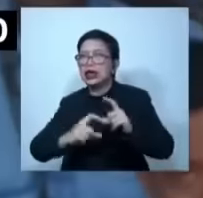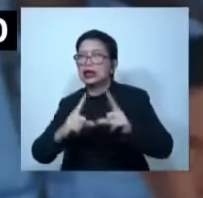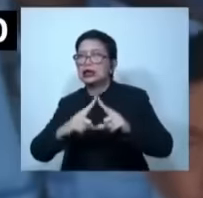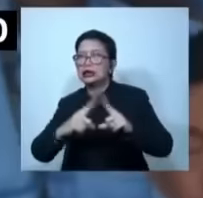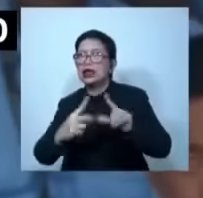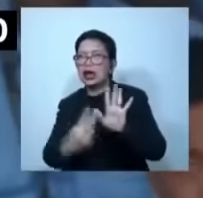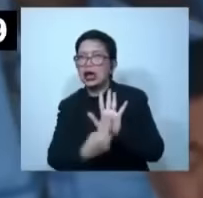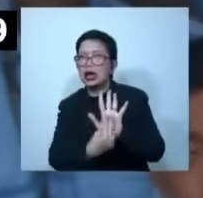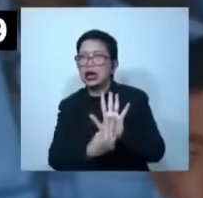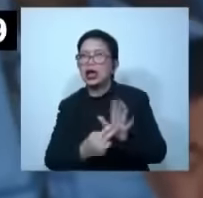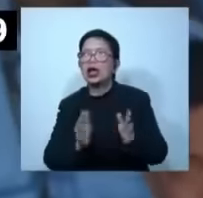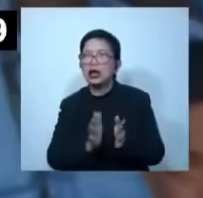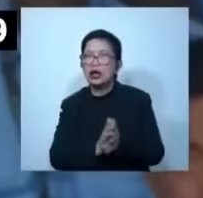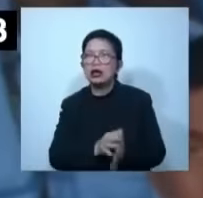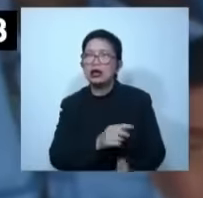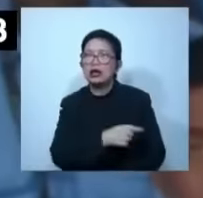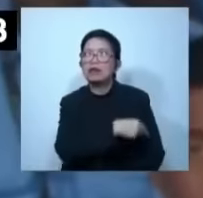perkuat